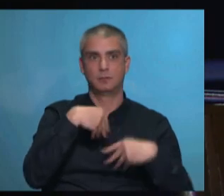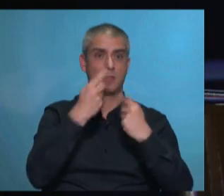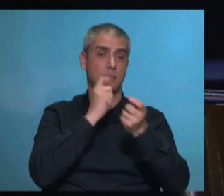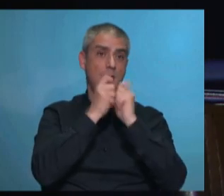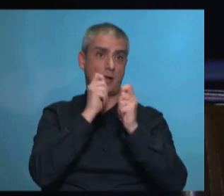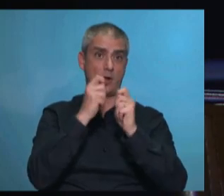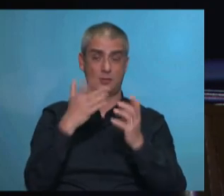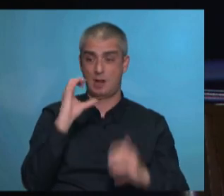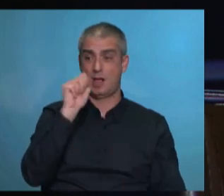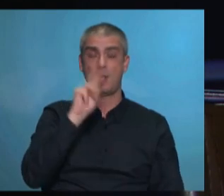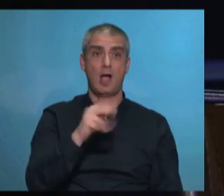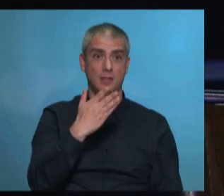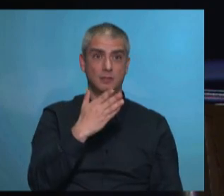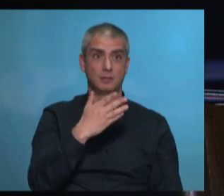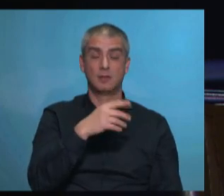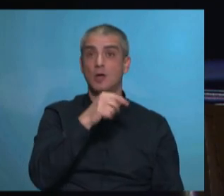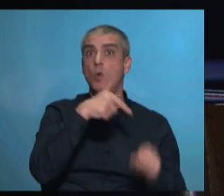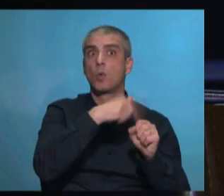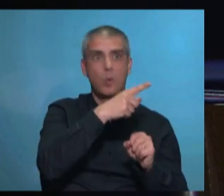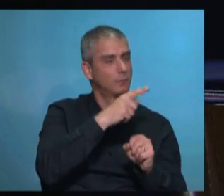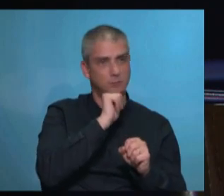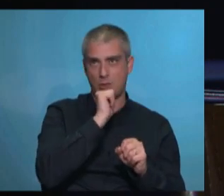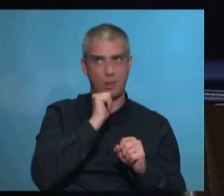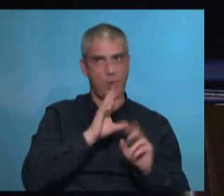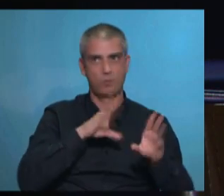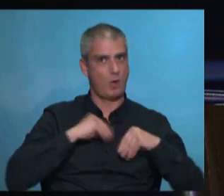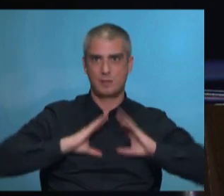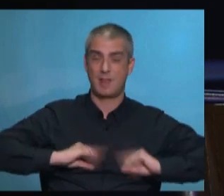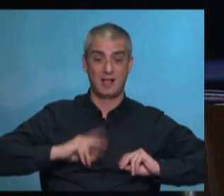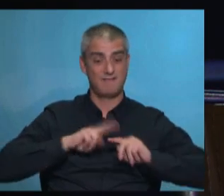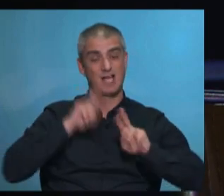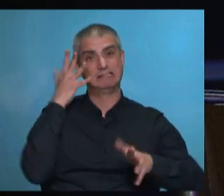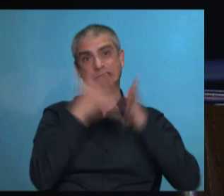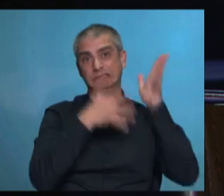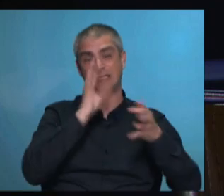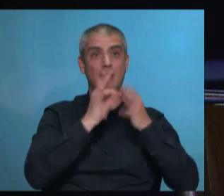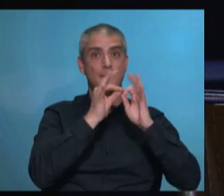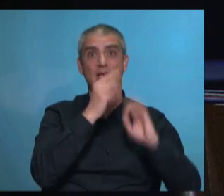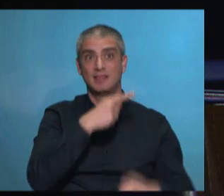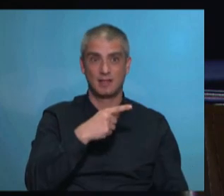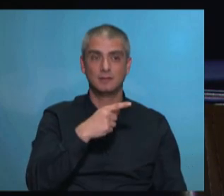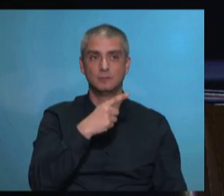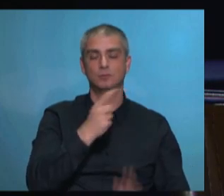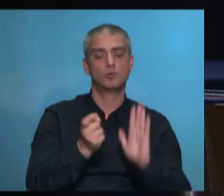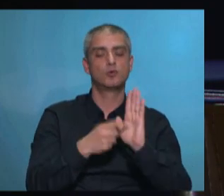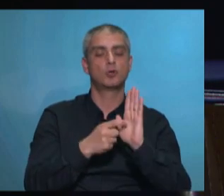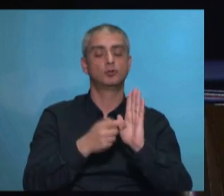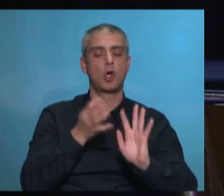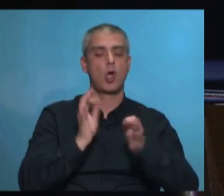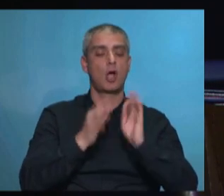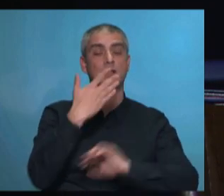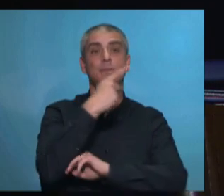לכאן חדשות. בקווייט מסרבים להירגע, ואחרי המתקפה עליה ברשתות החברתיות, דורש כעת עורך דין